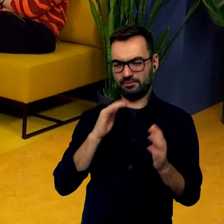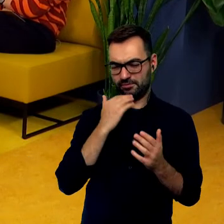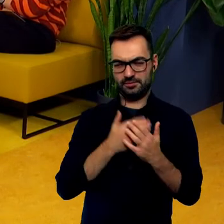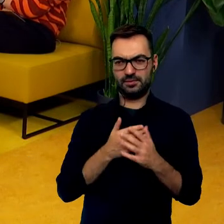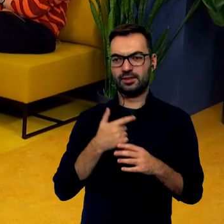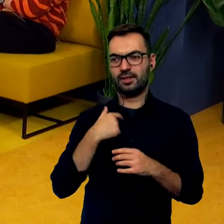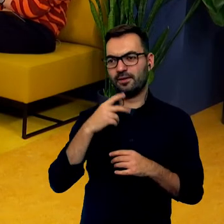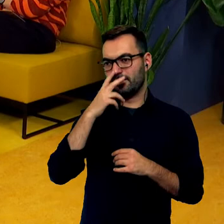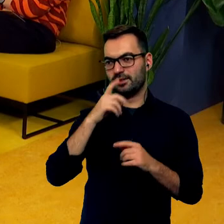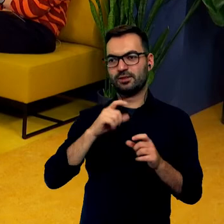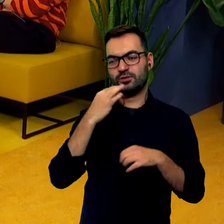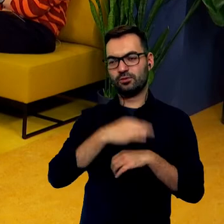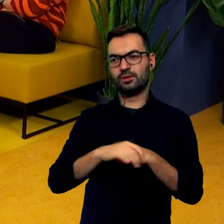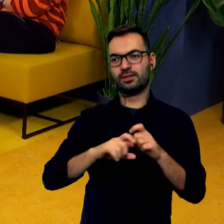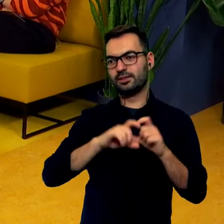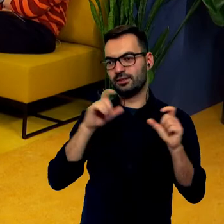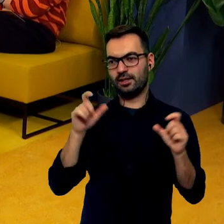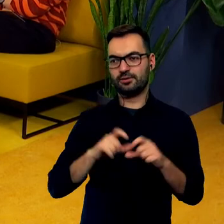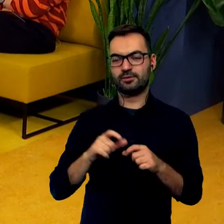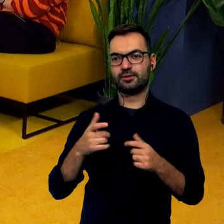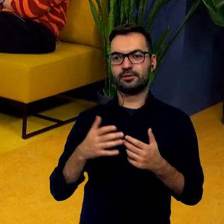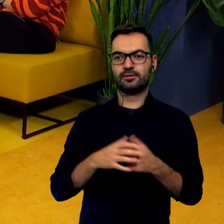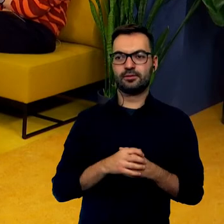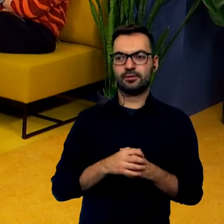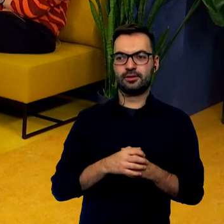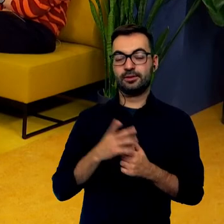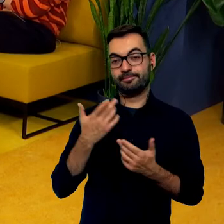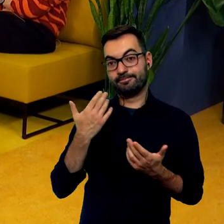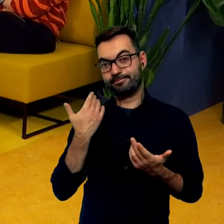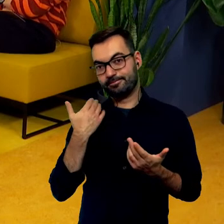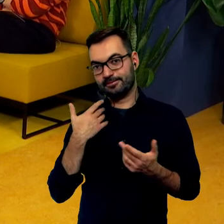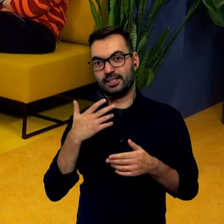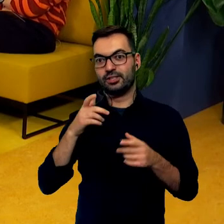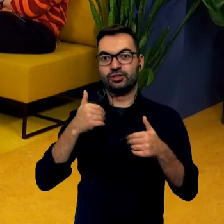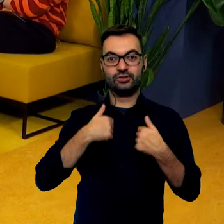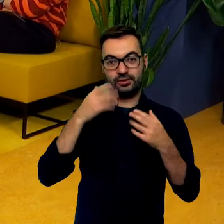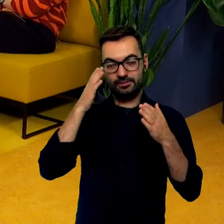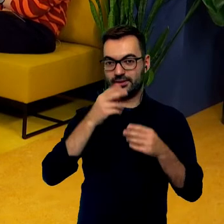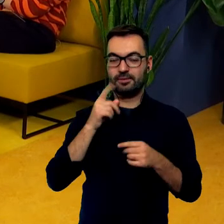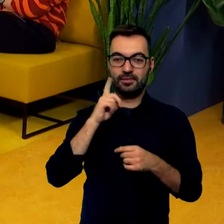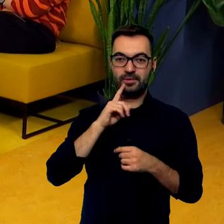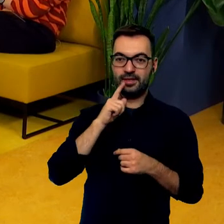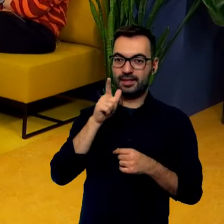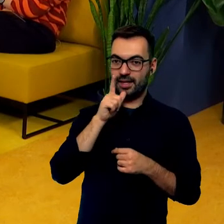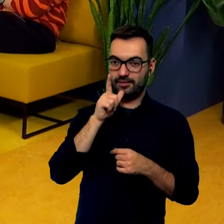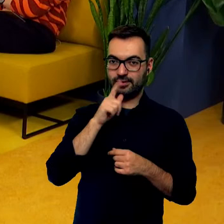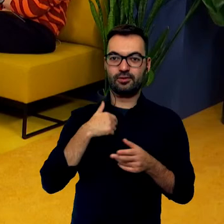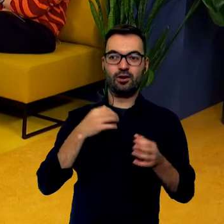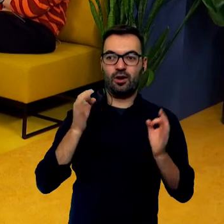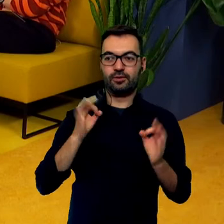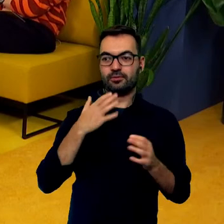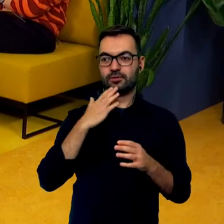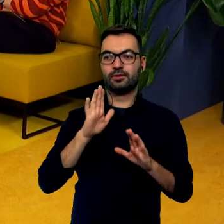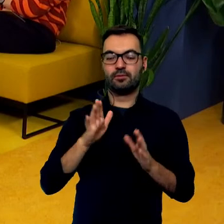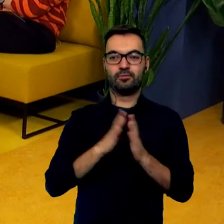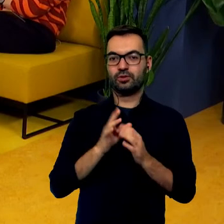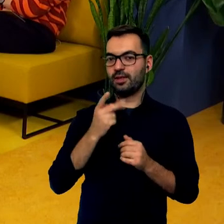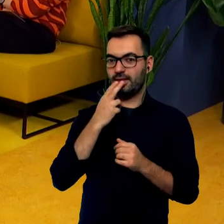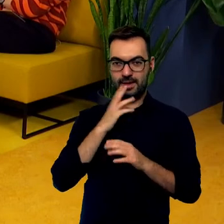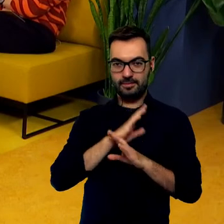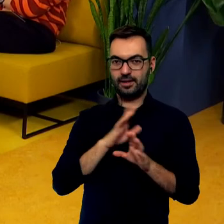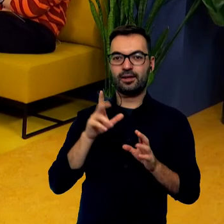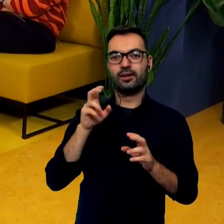co widzę, że cały czas jest pod wpływem jakiejś substancji, prawdopodobnie marihuany, więc ja już oficjalnie mówię, proszę cię, nie